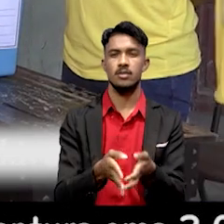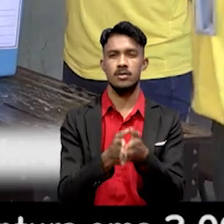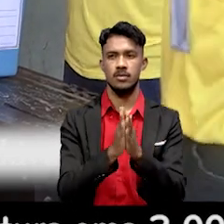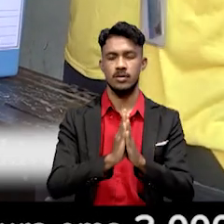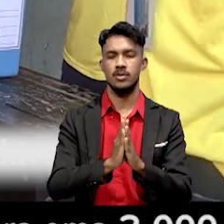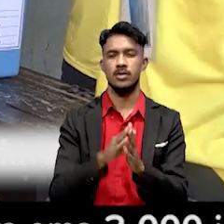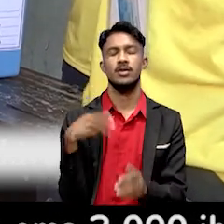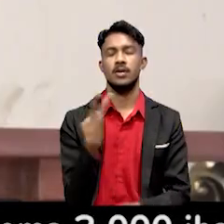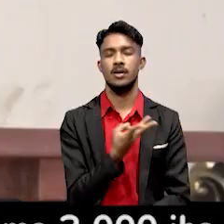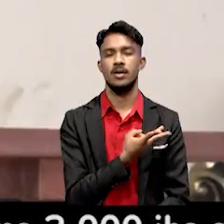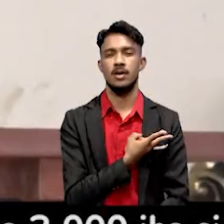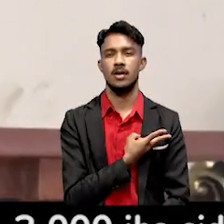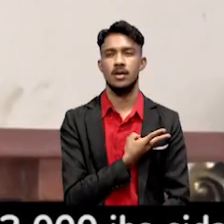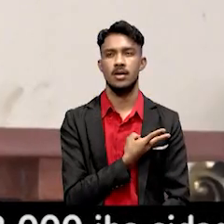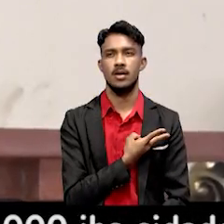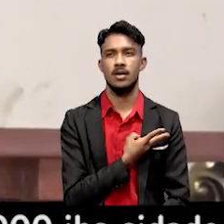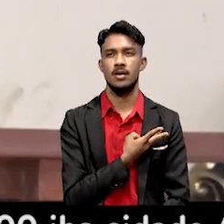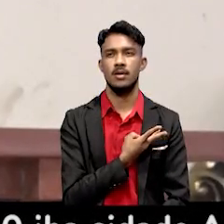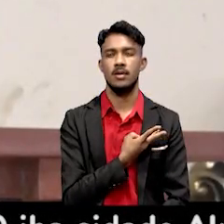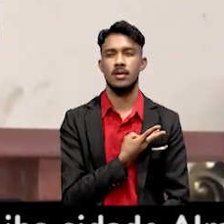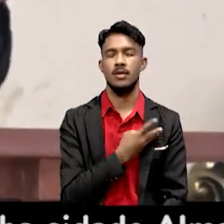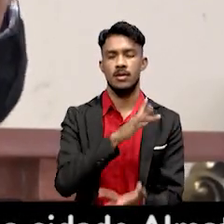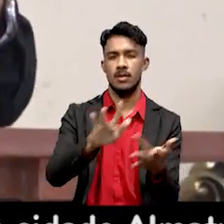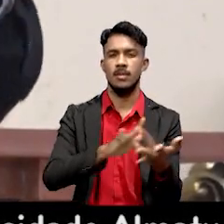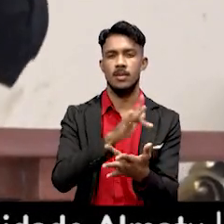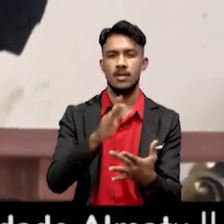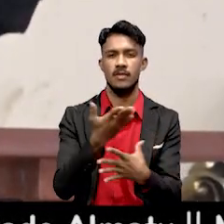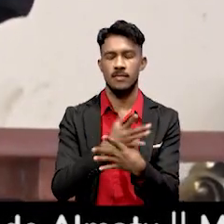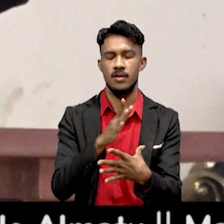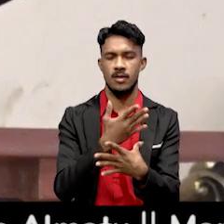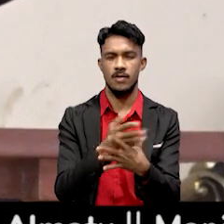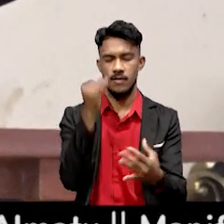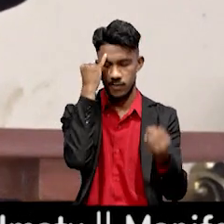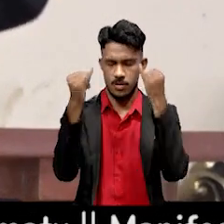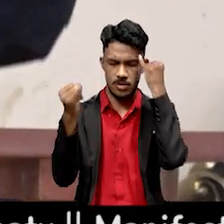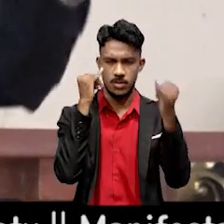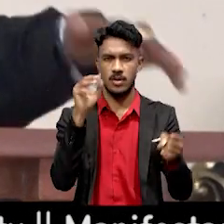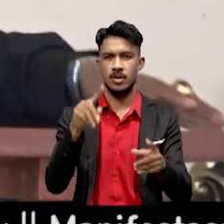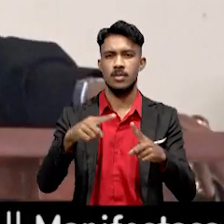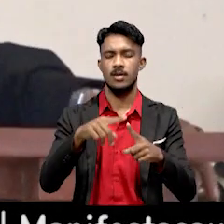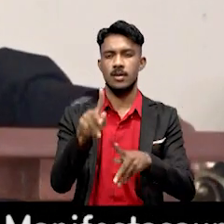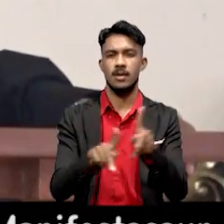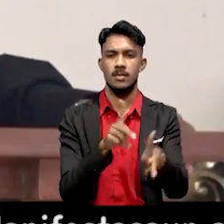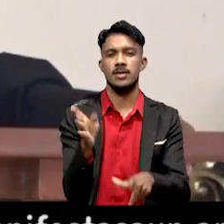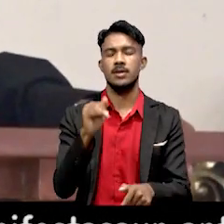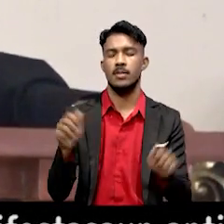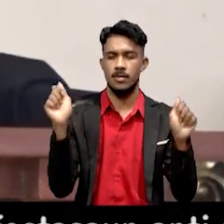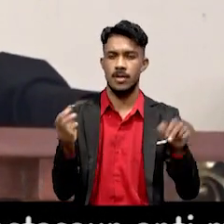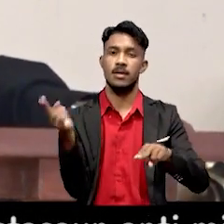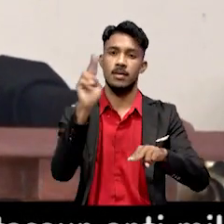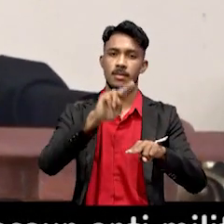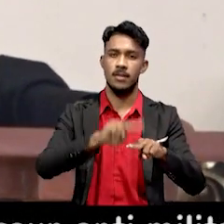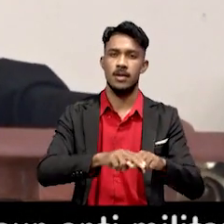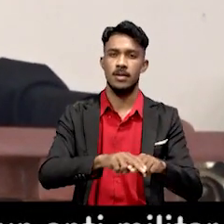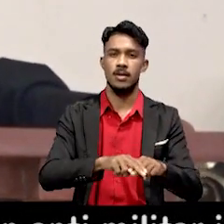ita mobiliza, convence, sensibiliza itene sidarang sira para aumenta nível